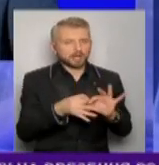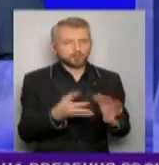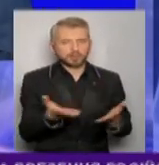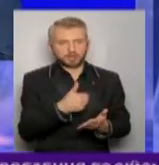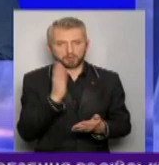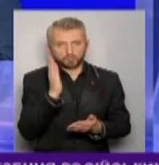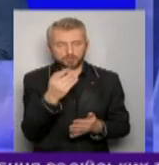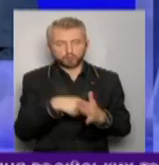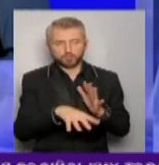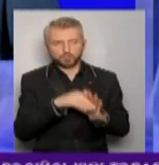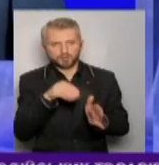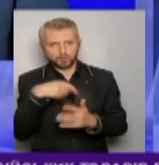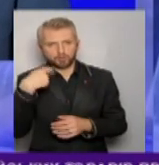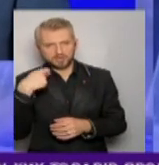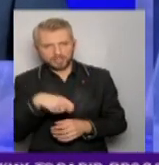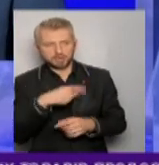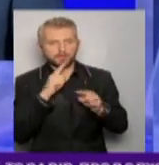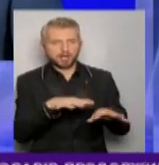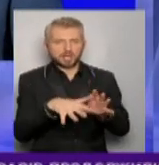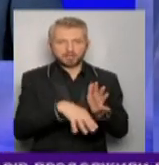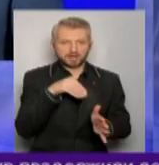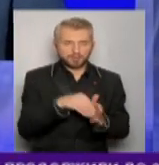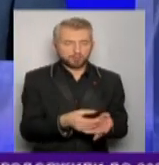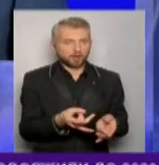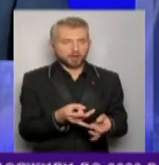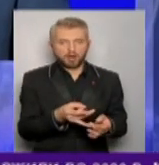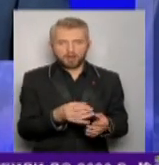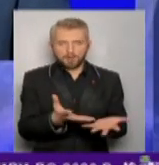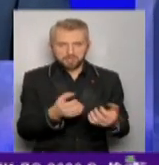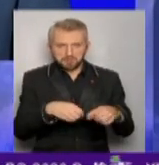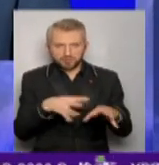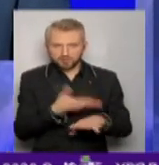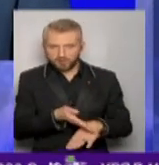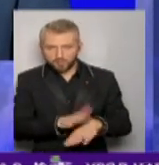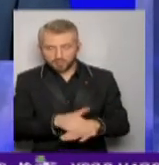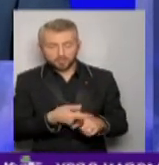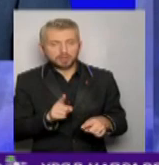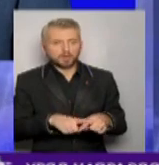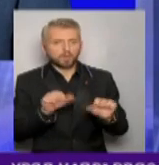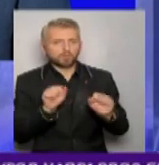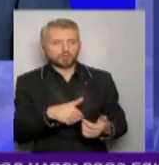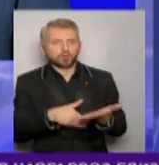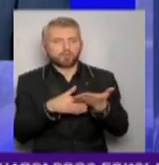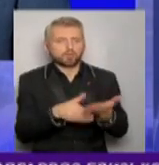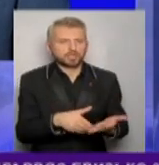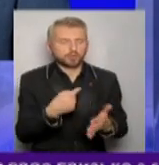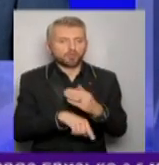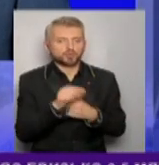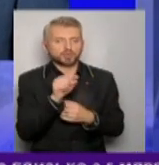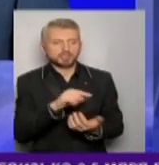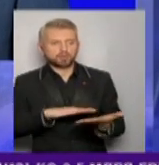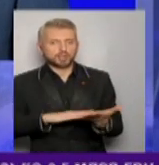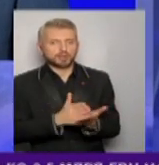будемо, тому що вибори президента, парламентські вибори, не просто приймати рішення, але це може навіть допомогти, тому що ті